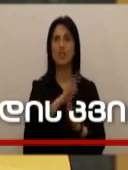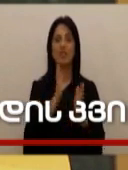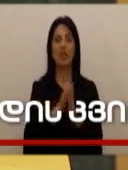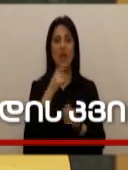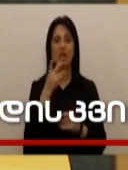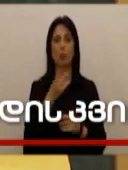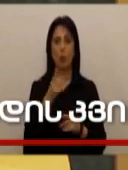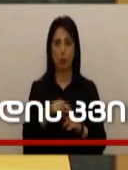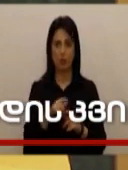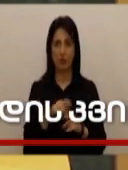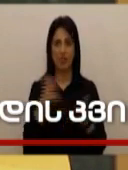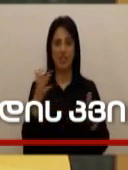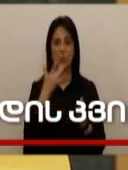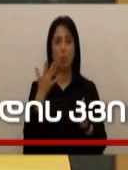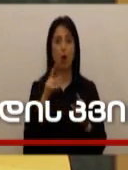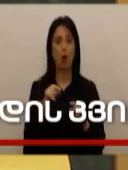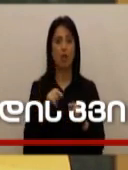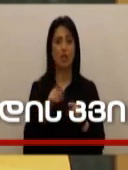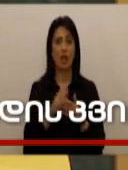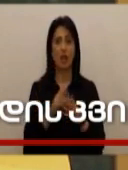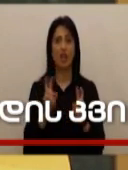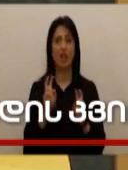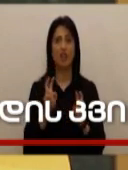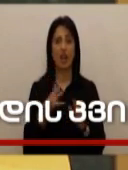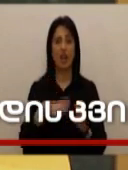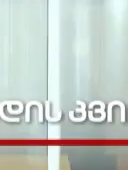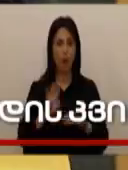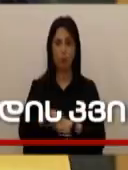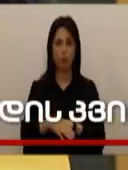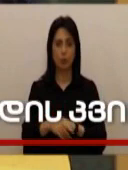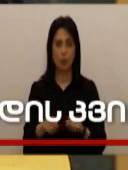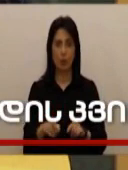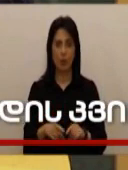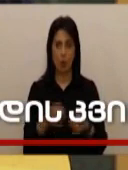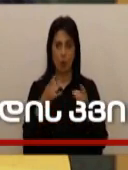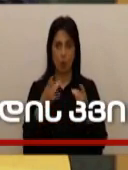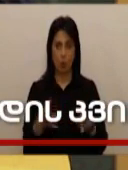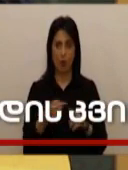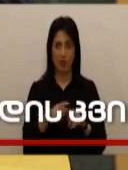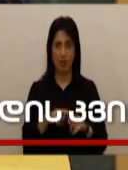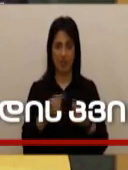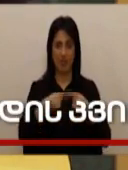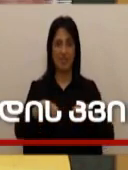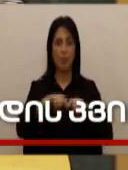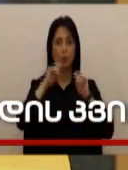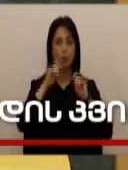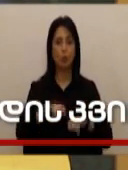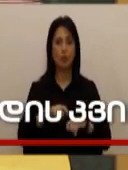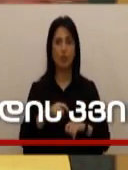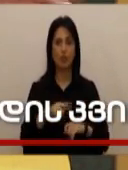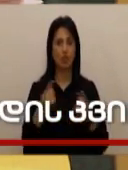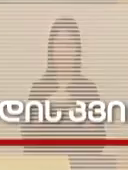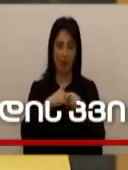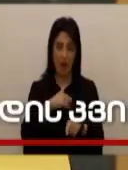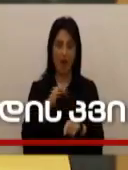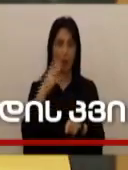უნდა ჯდება აი ამ დიდ პოლიტიკაში, რომელსაც ქვია ქვეყნის ომში ჩართვა. უკრაინის უშრომების საბჭოს მდივანი, ეს არა ჩეულები როვნება,